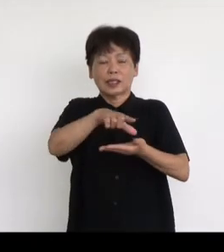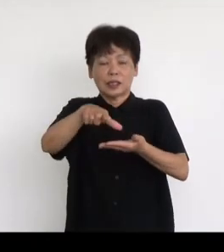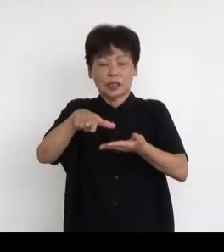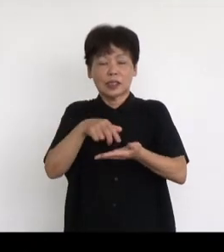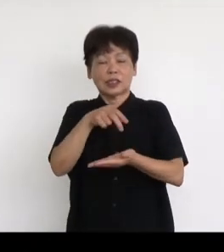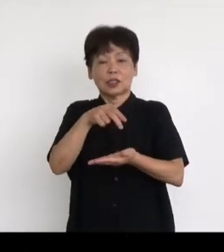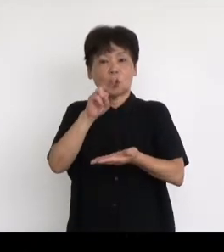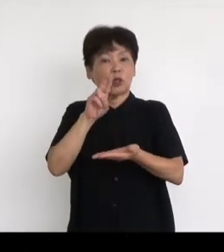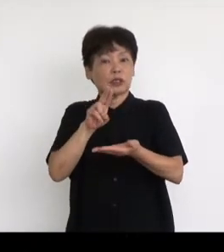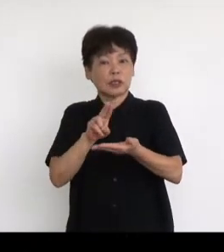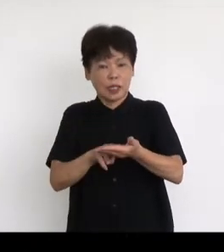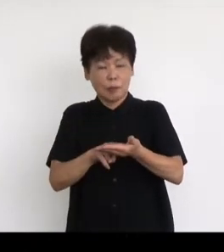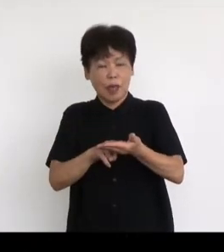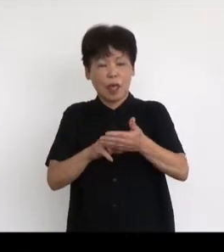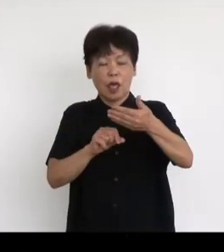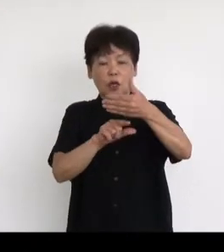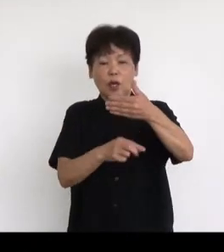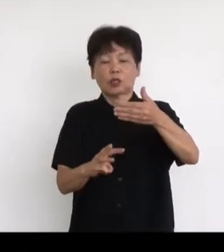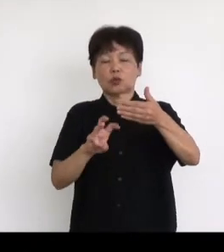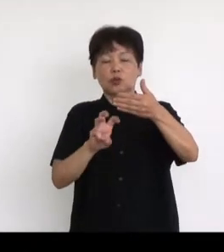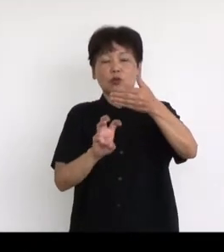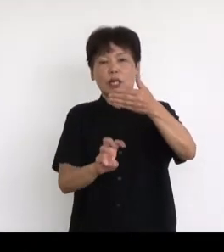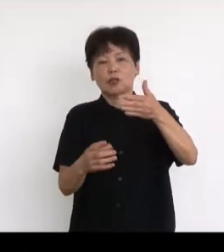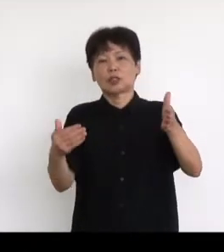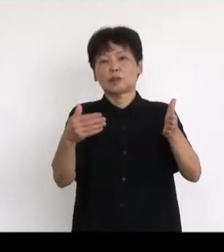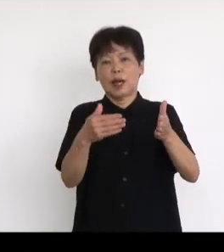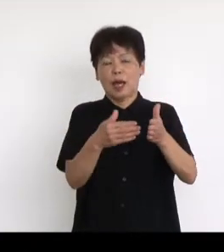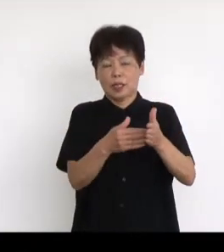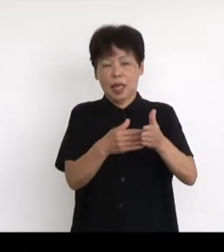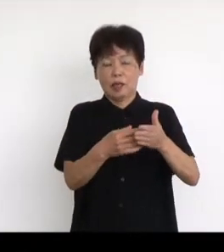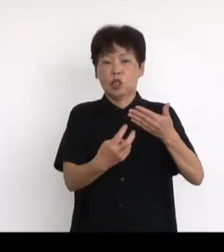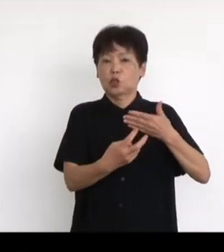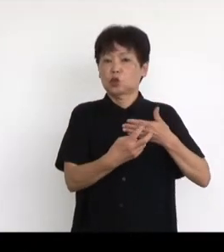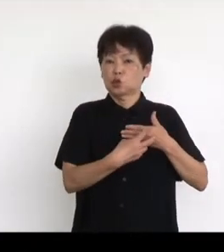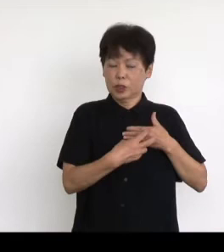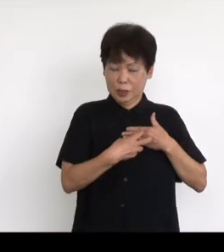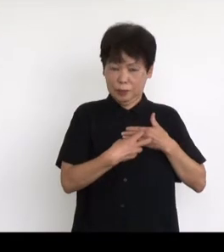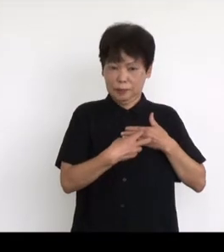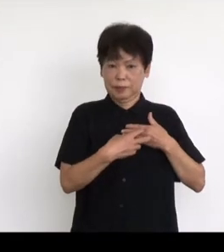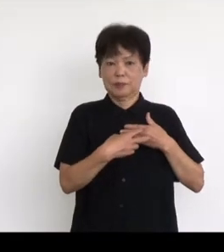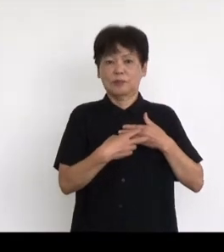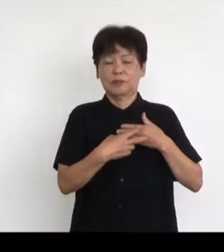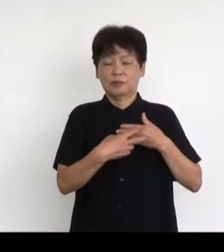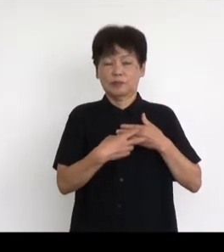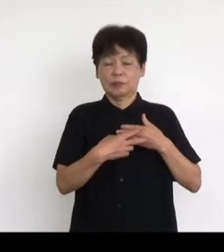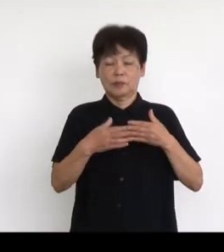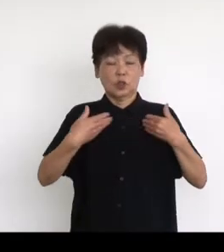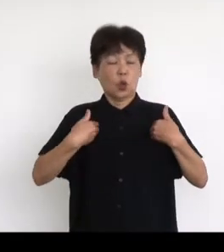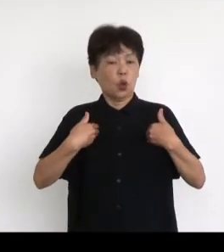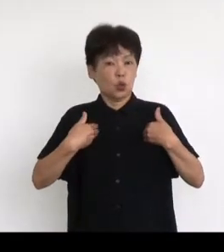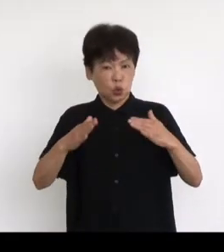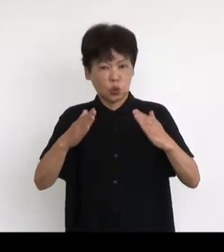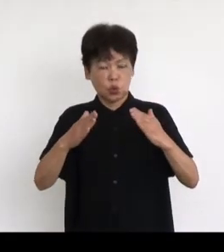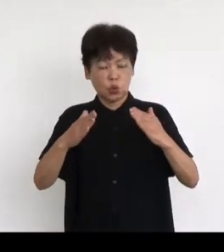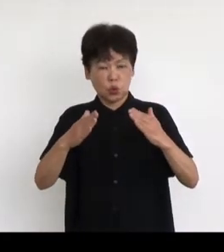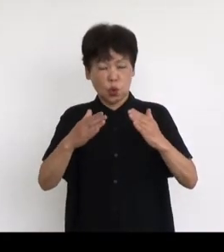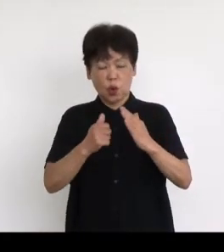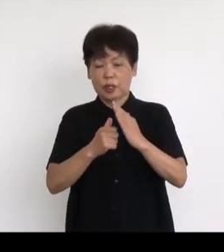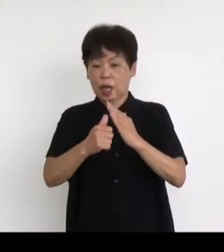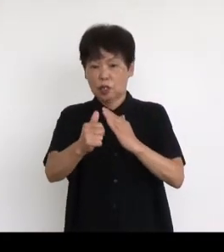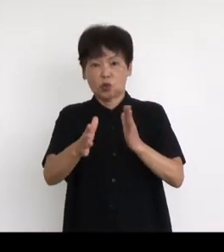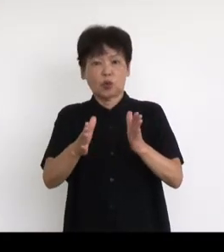の期間、適切な受診をすること、不要不急の外出を控えること